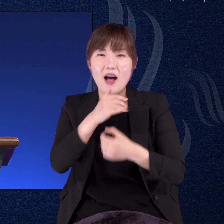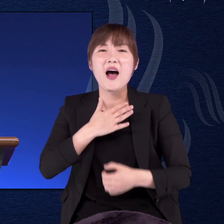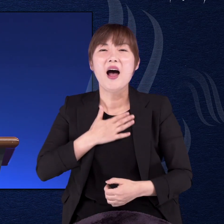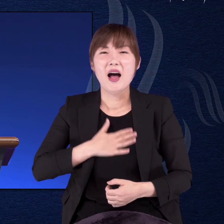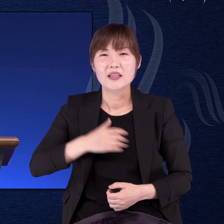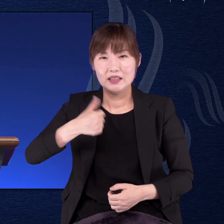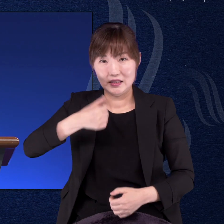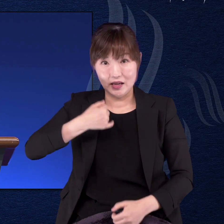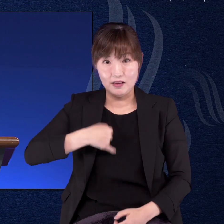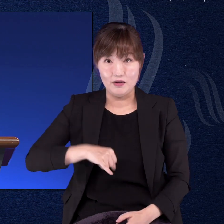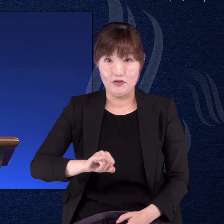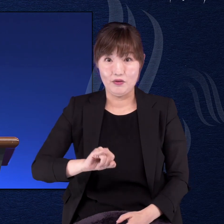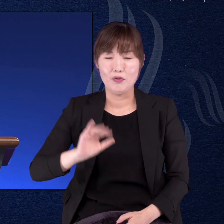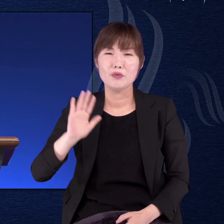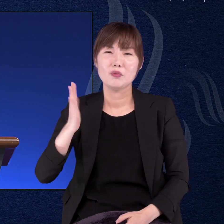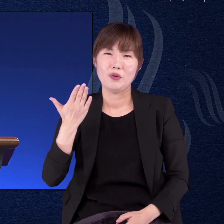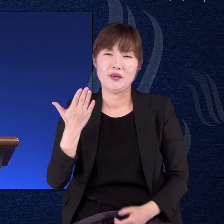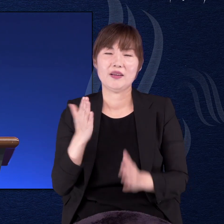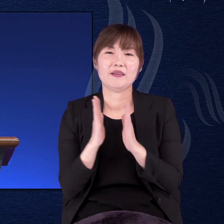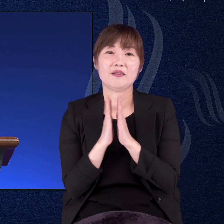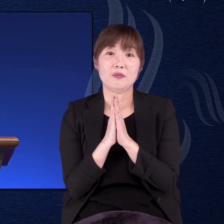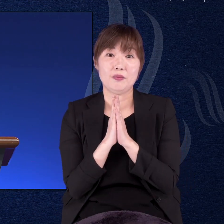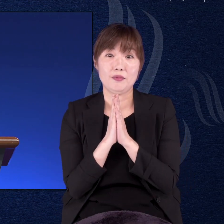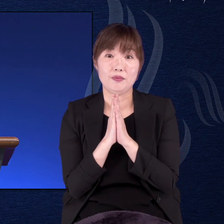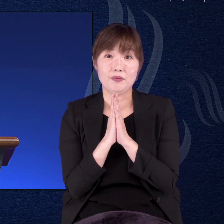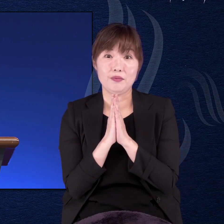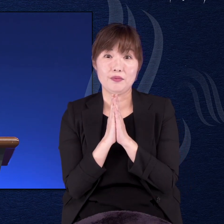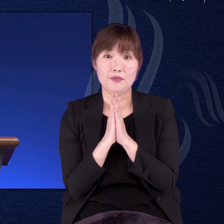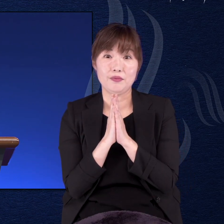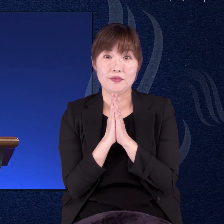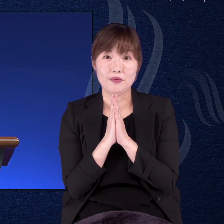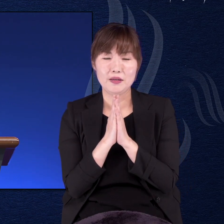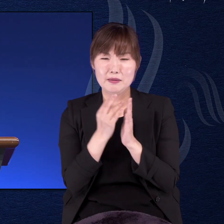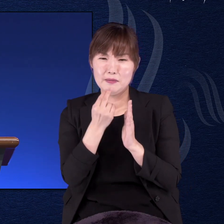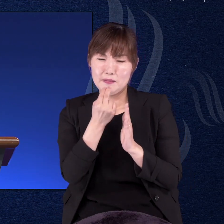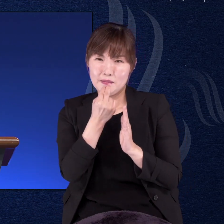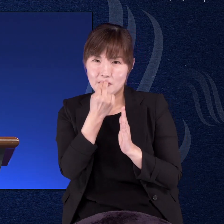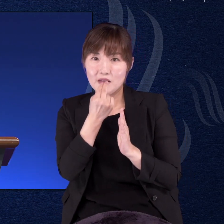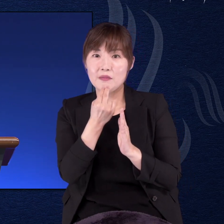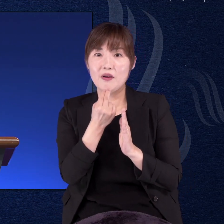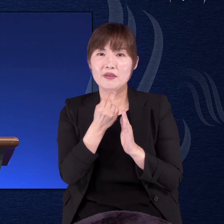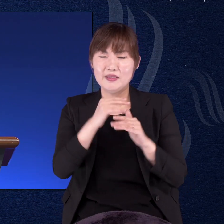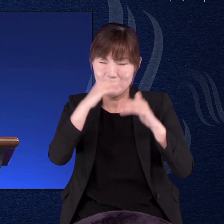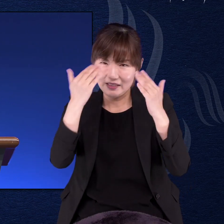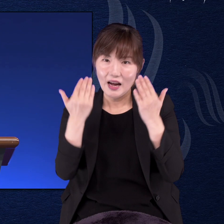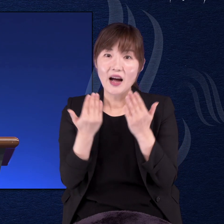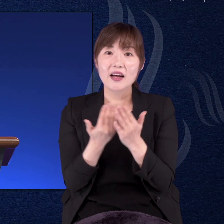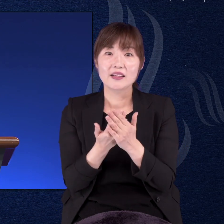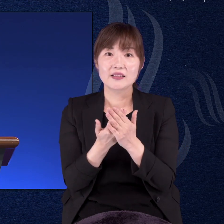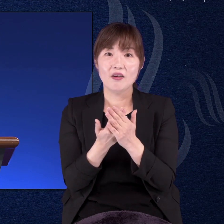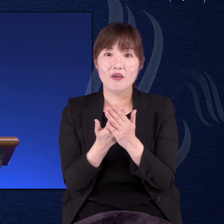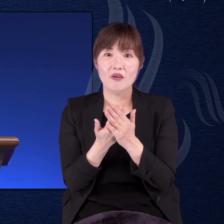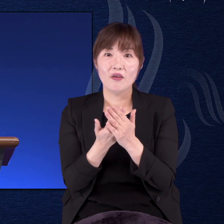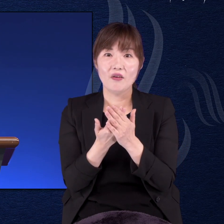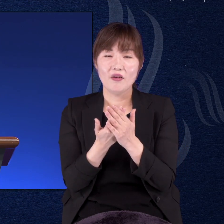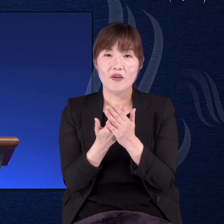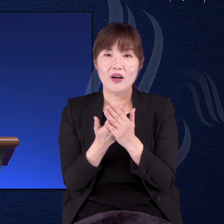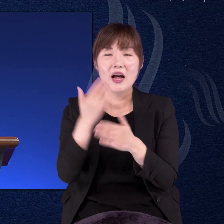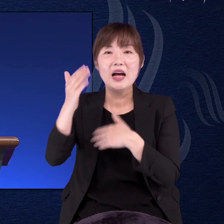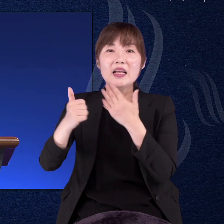그리고 목숨과 마음과 뜻과 힘을 다하여 주 너의 하나님을 사랑하는 아이,